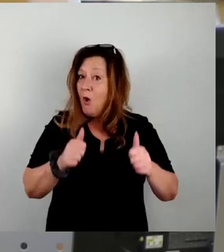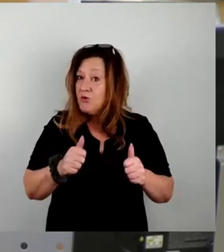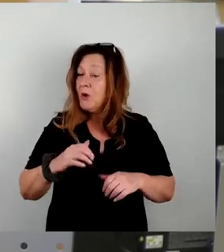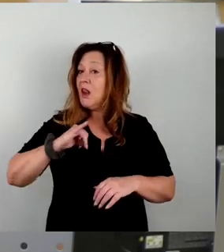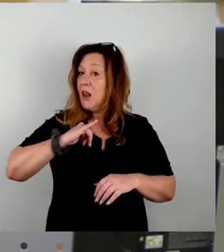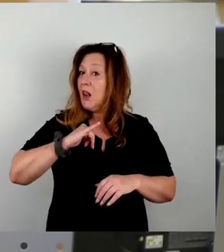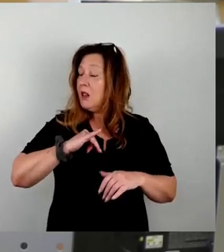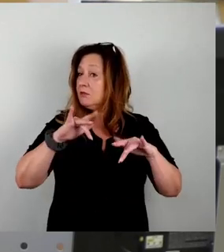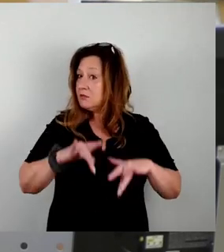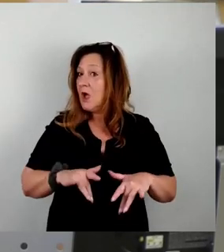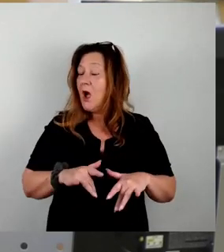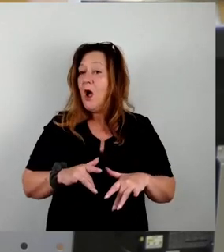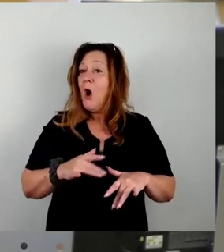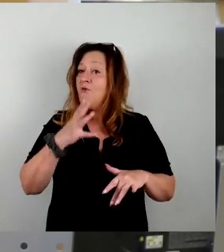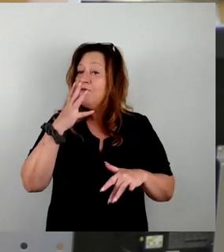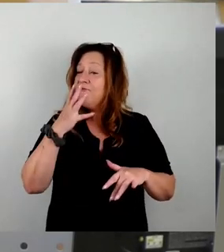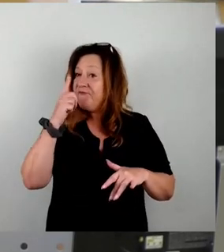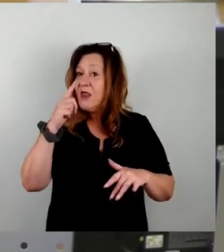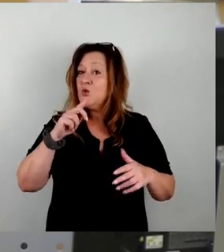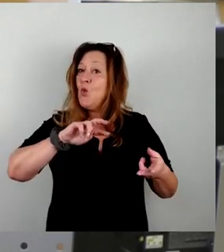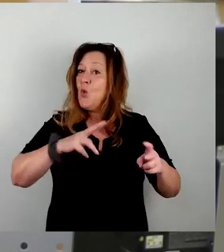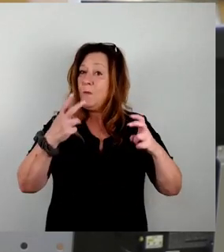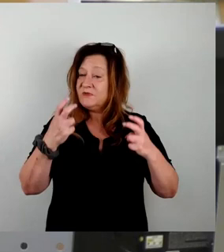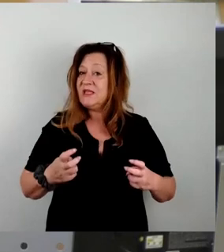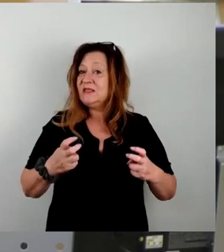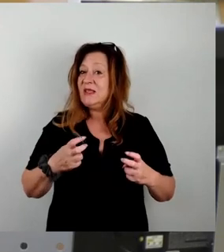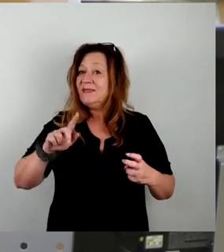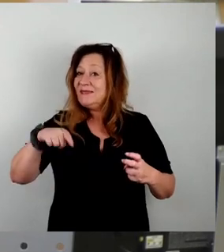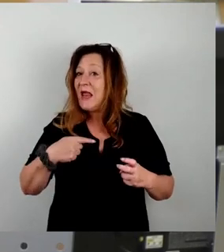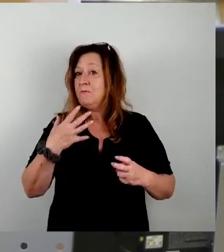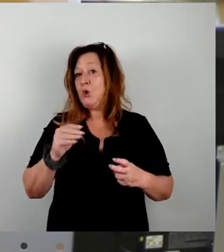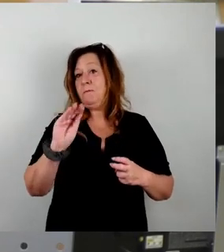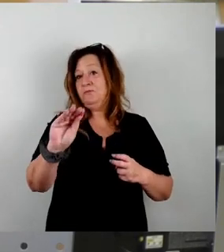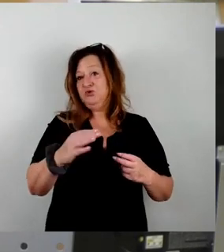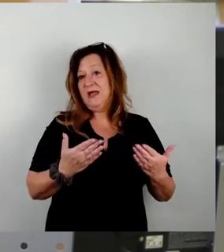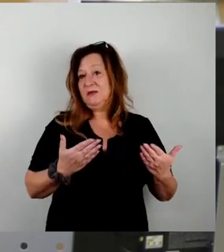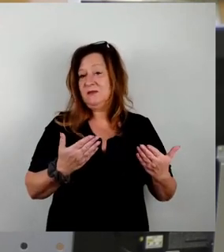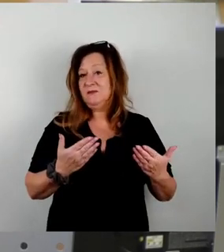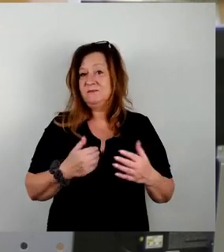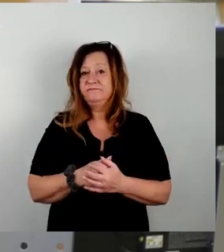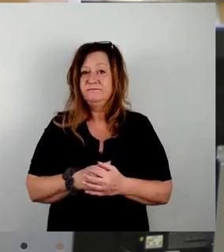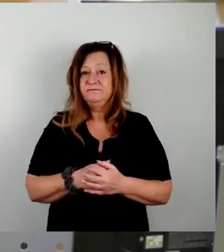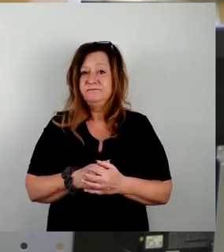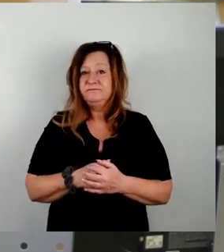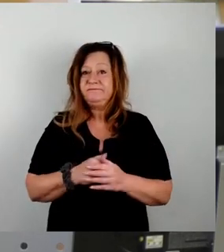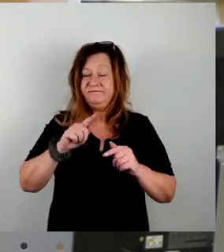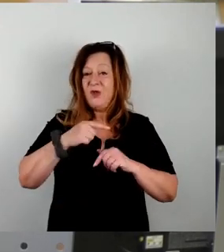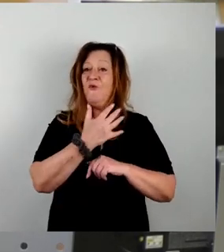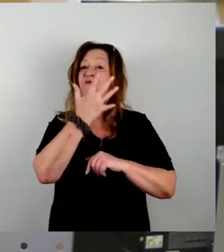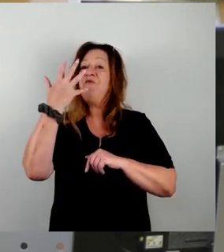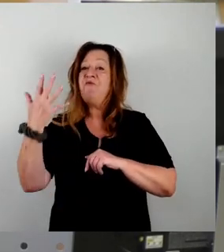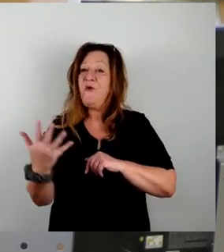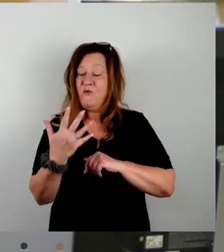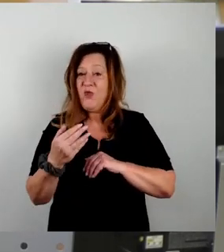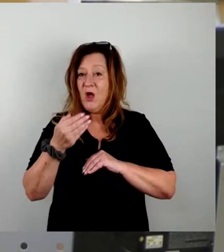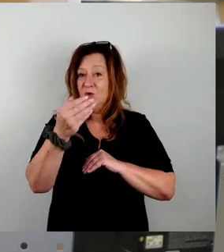das umsetzen kann, würde ich Bescheid bekommen. Dann hatte ich 5 Jahre später die Angelegenheit schon